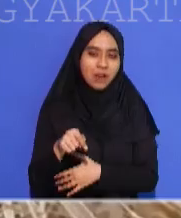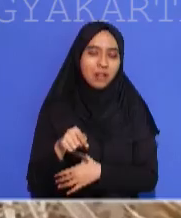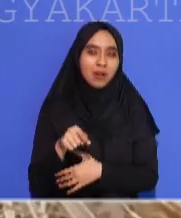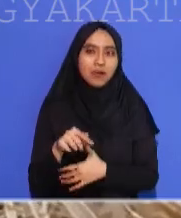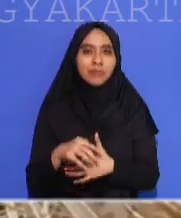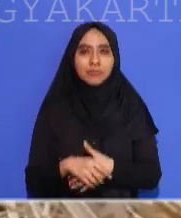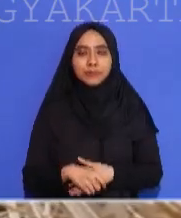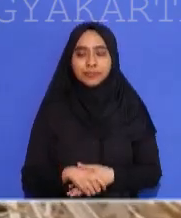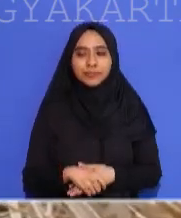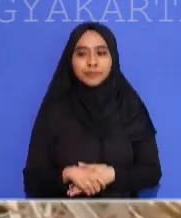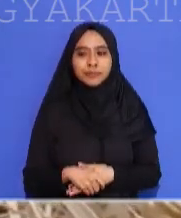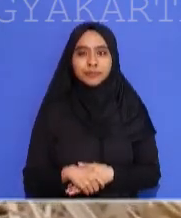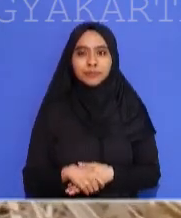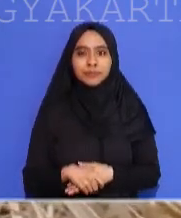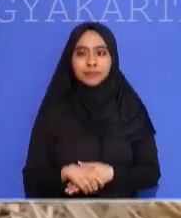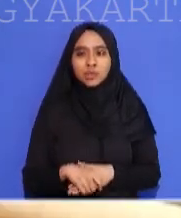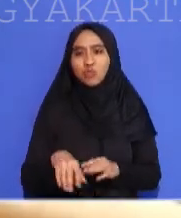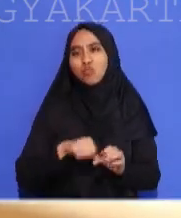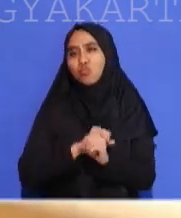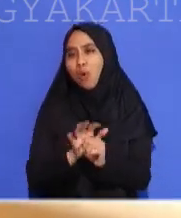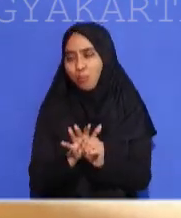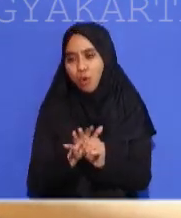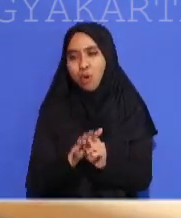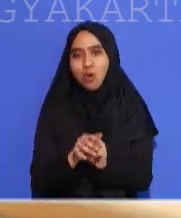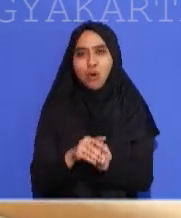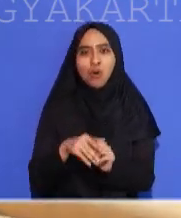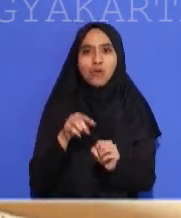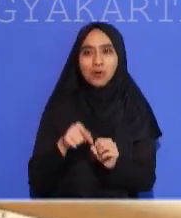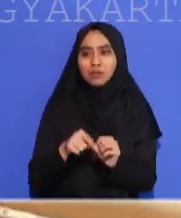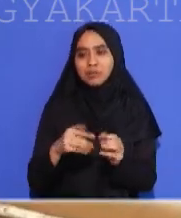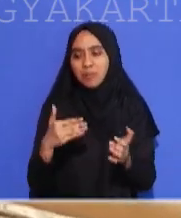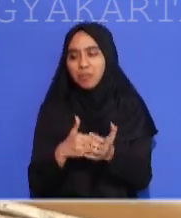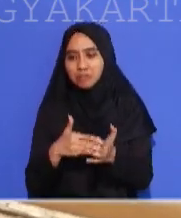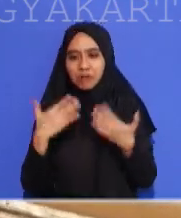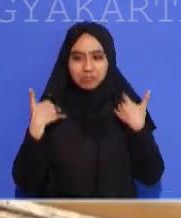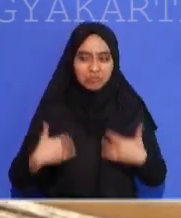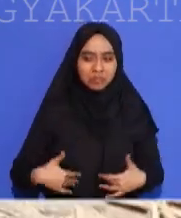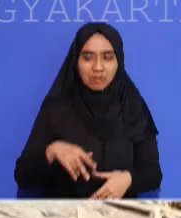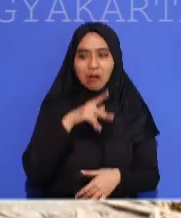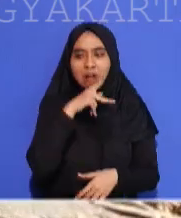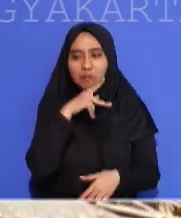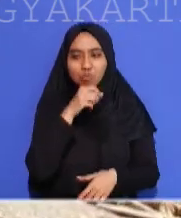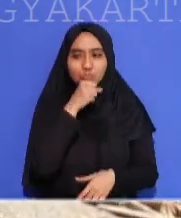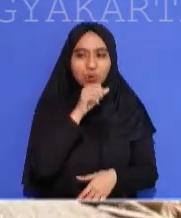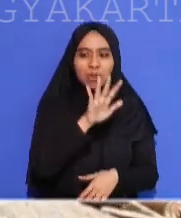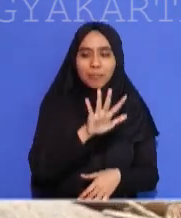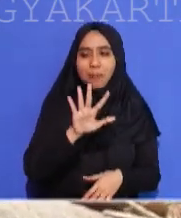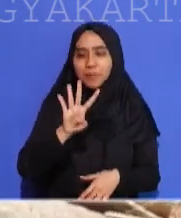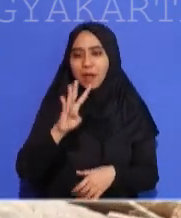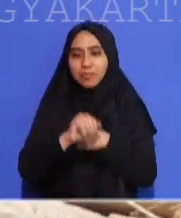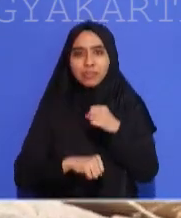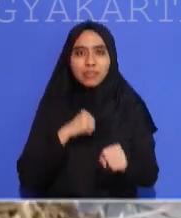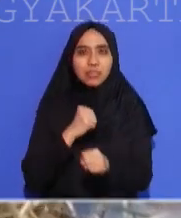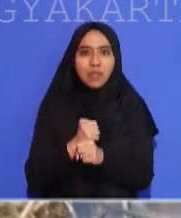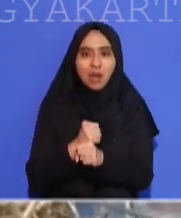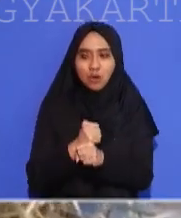hewon Sentolo Kabupaten Kulon Progo meski memiliki keterbatasan kakek 54 tahun ini dikenal sebagai sosok ulet